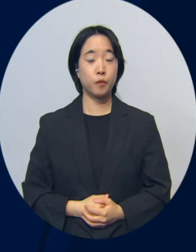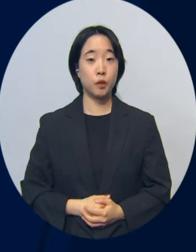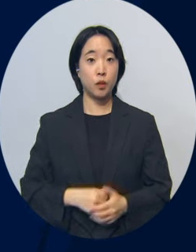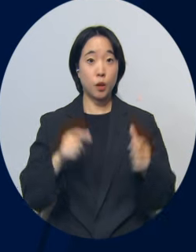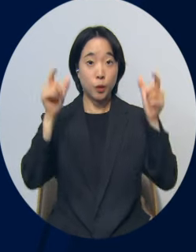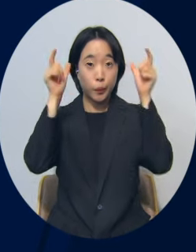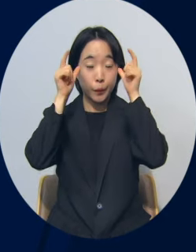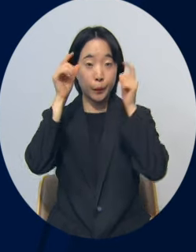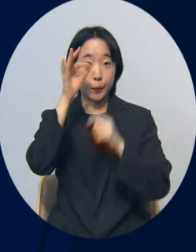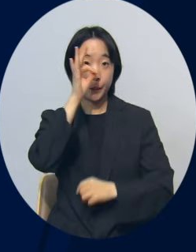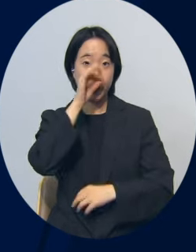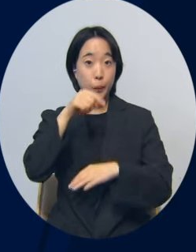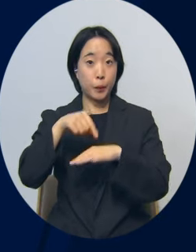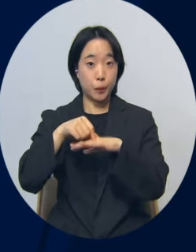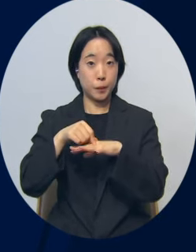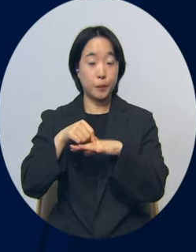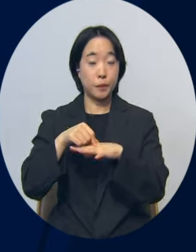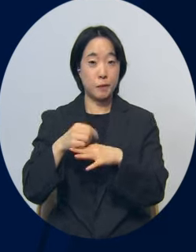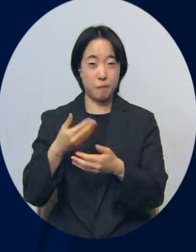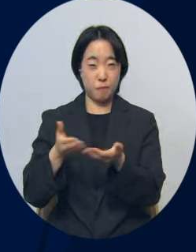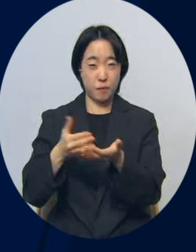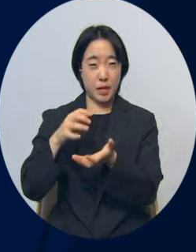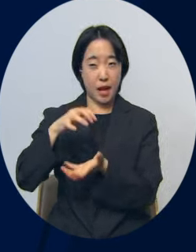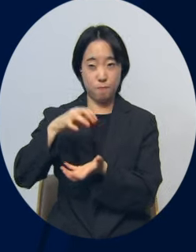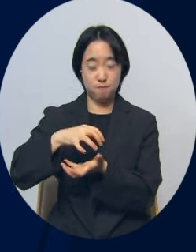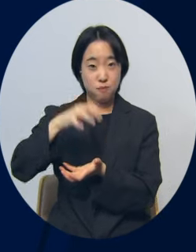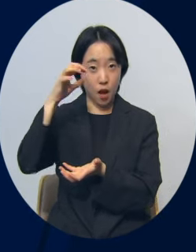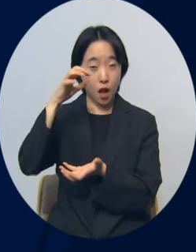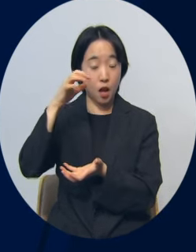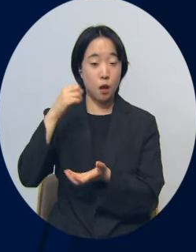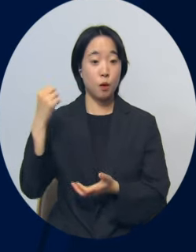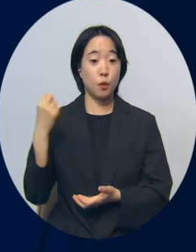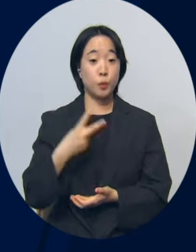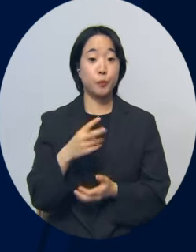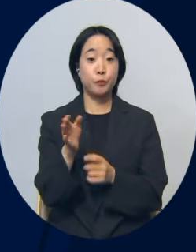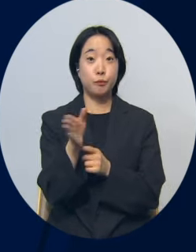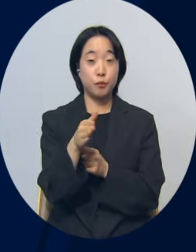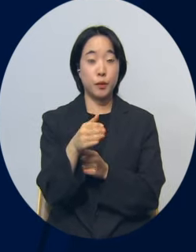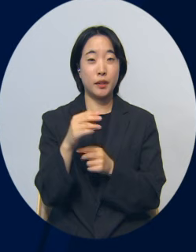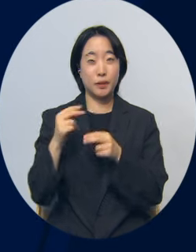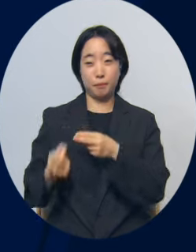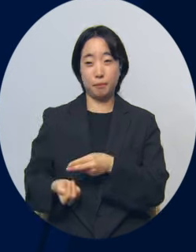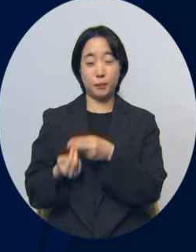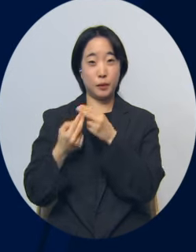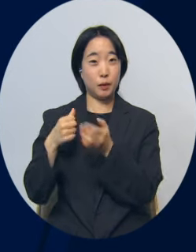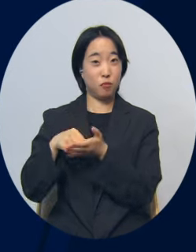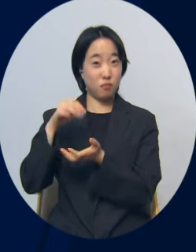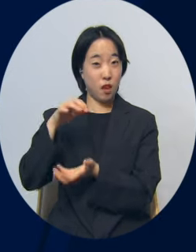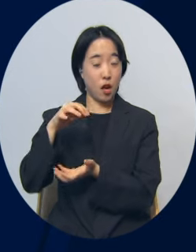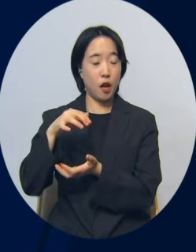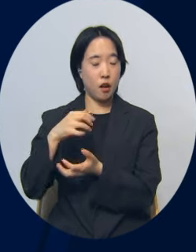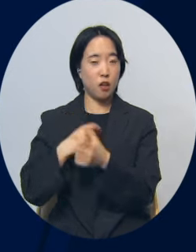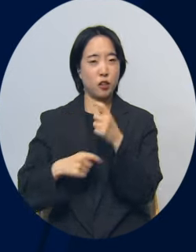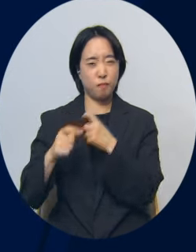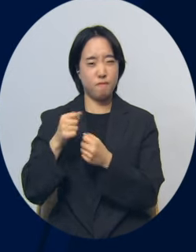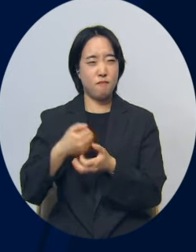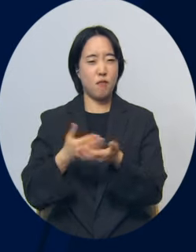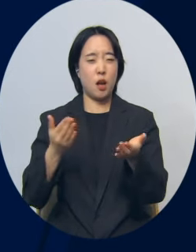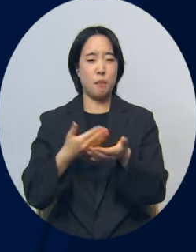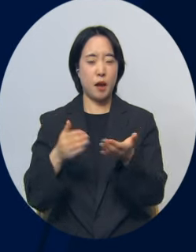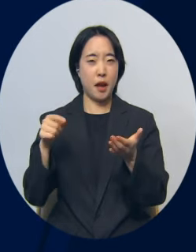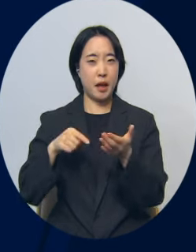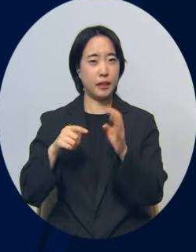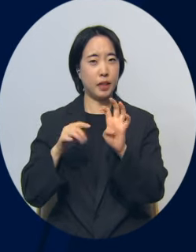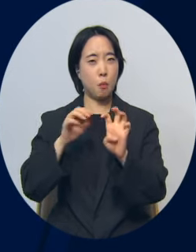돼지고기도 농협 출하 물량을 확대하고 수산물의 경우 정부 비축 물량 13,000톤을 최대